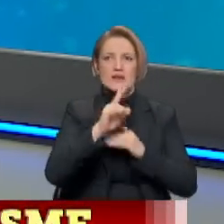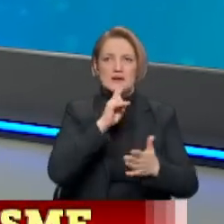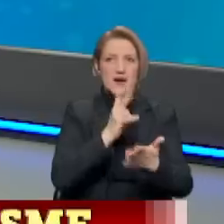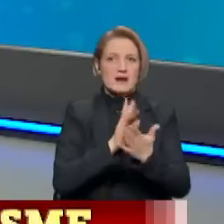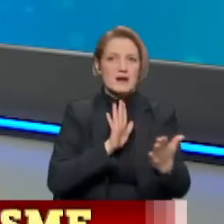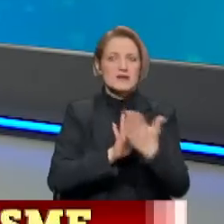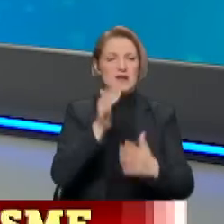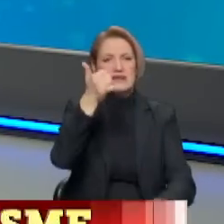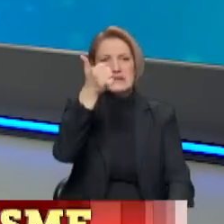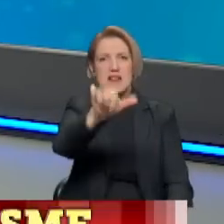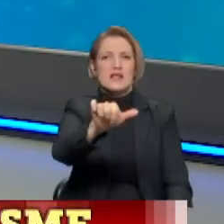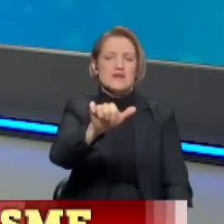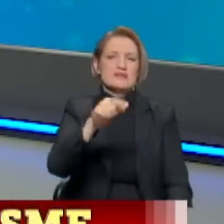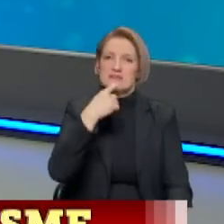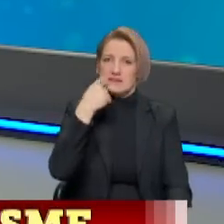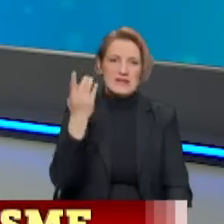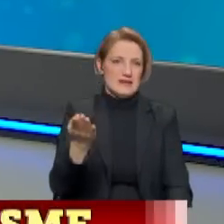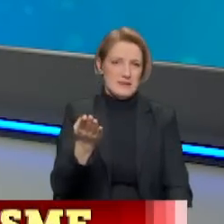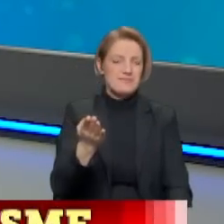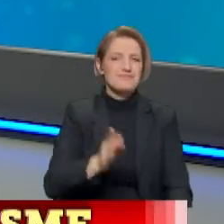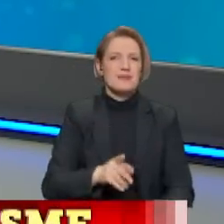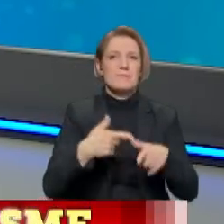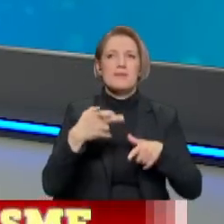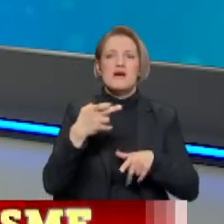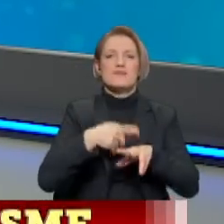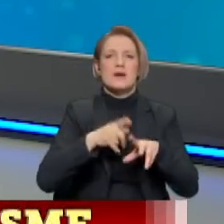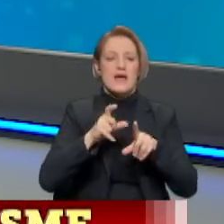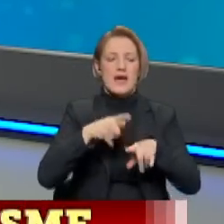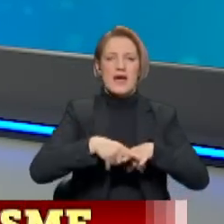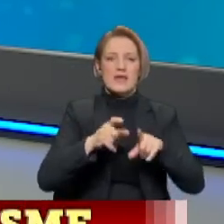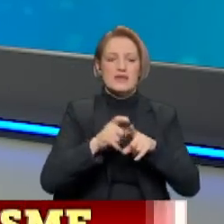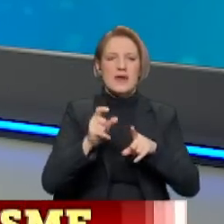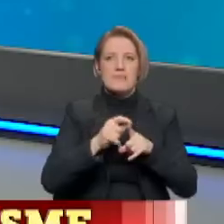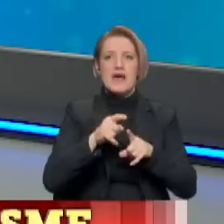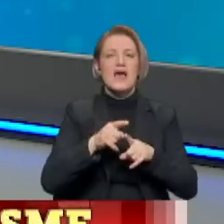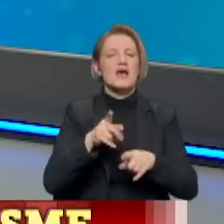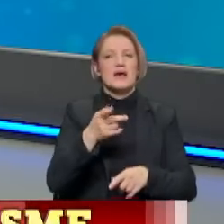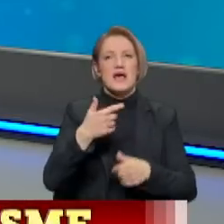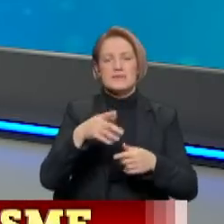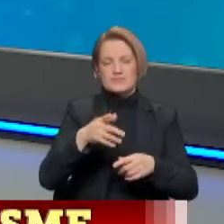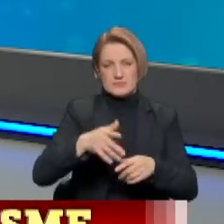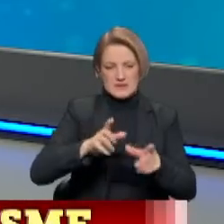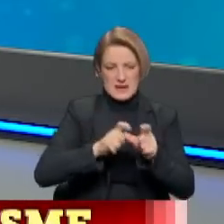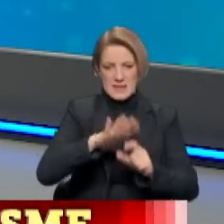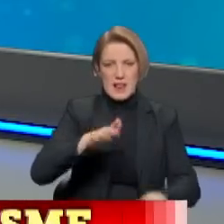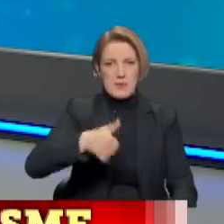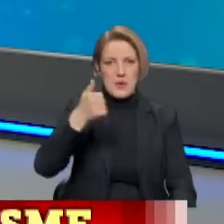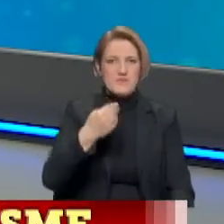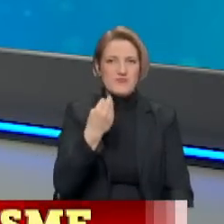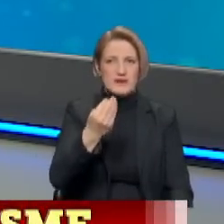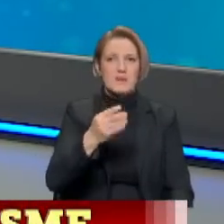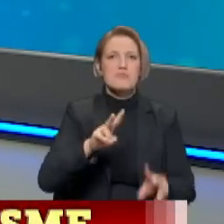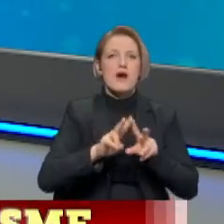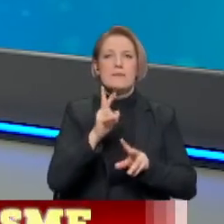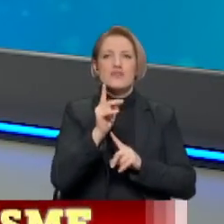karşısında yenileceksiniz dedi. Pervin Buldan'ın HDP eş genel başkanının verdiği mesaj. Şimdi Muharrem